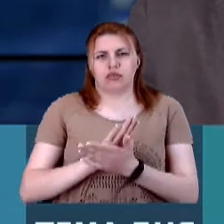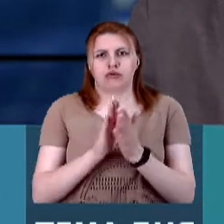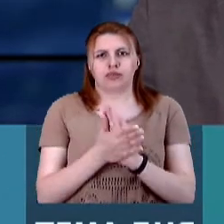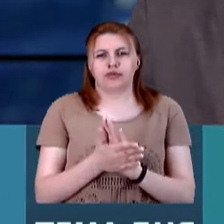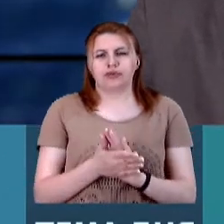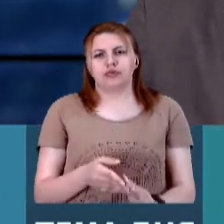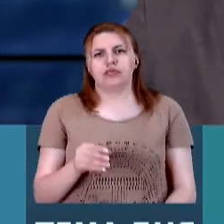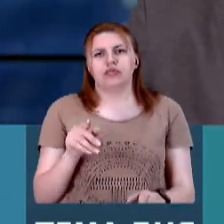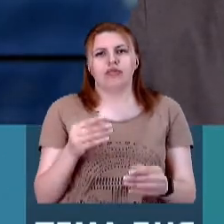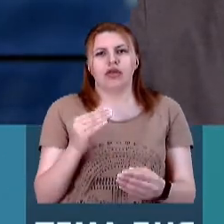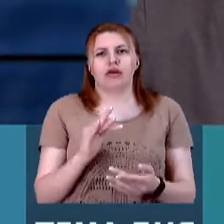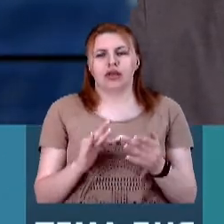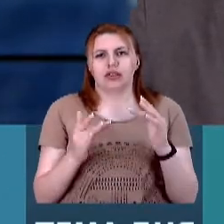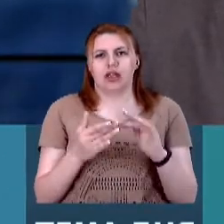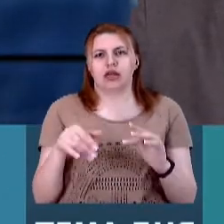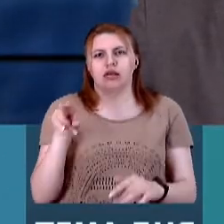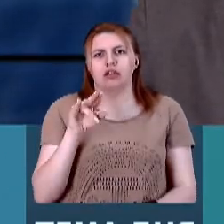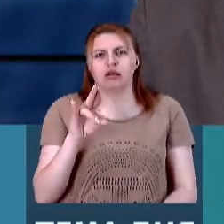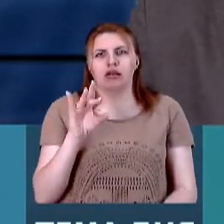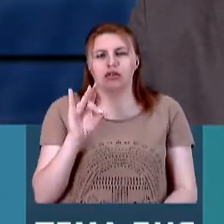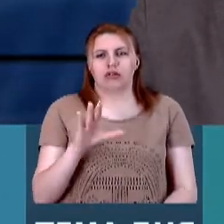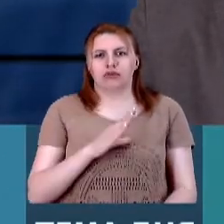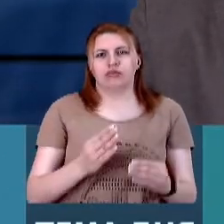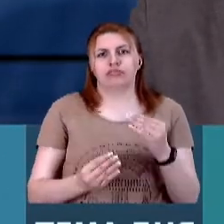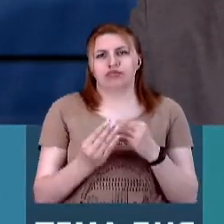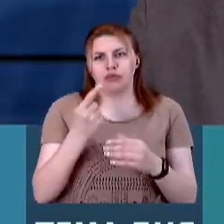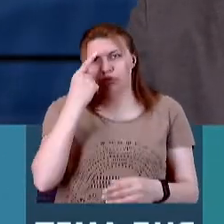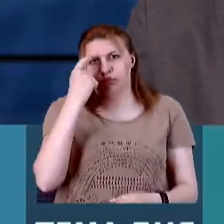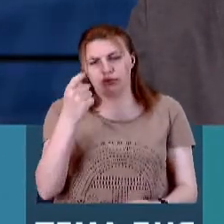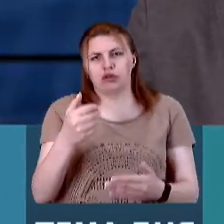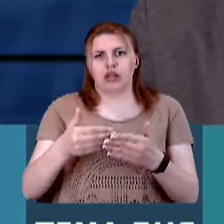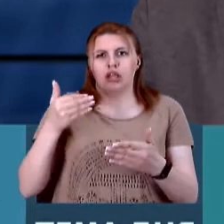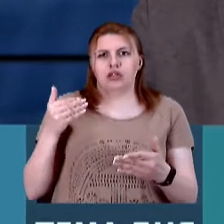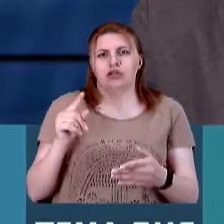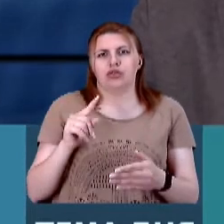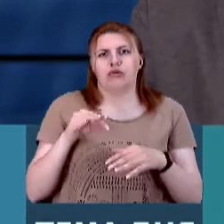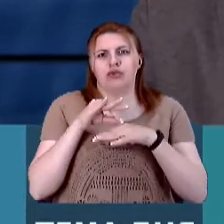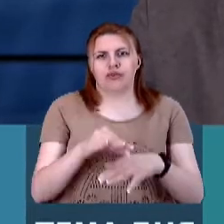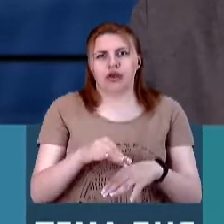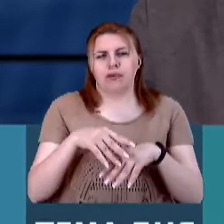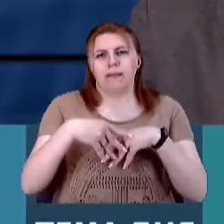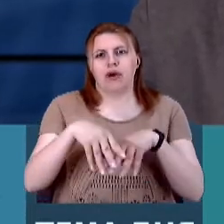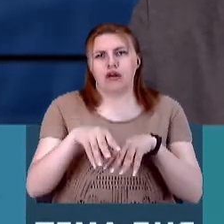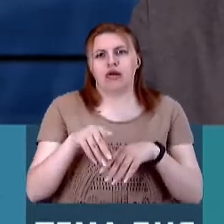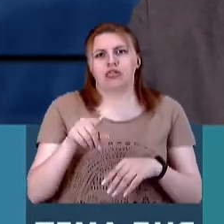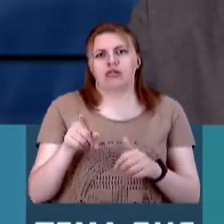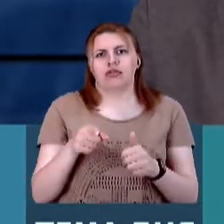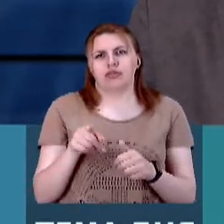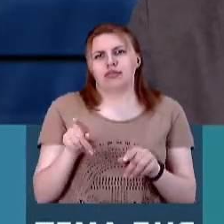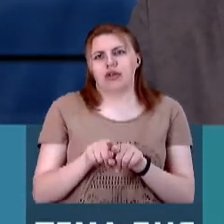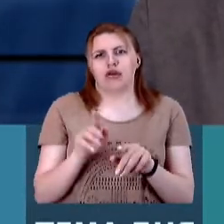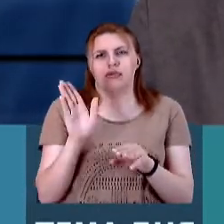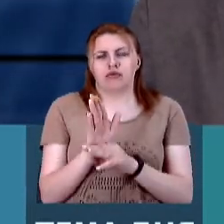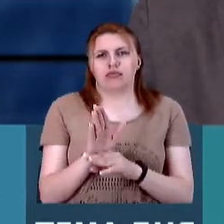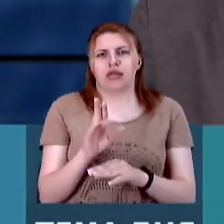на сайті так званої ДНР вчора був розміщений анонс щодо проведення військового параду відповідно до наказу так званого голови ДНР